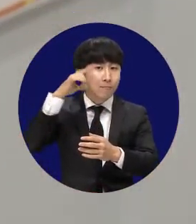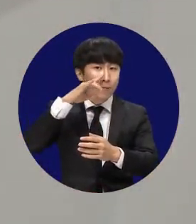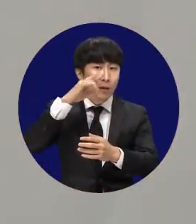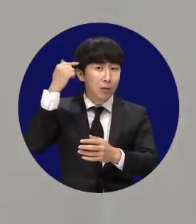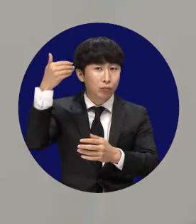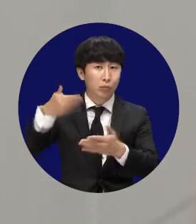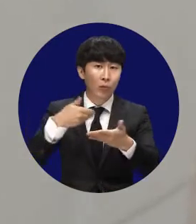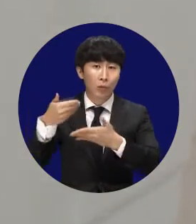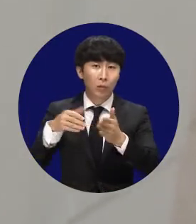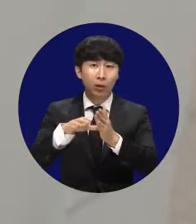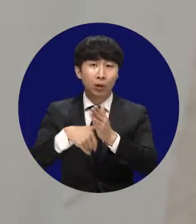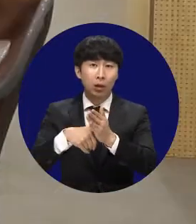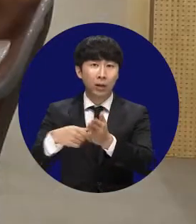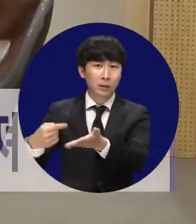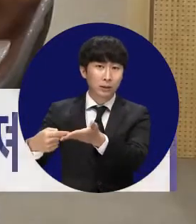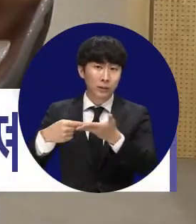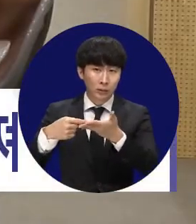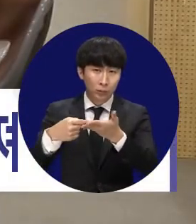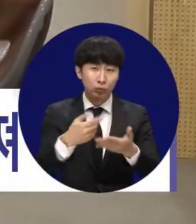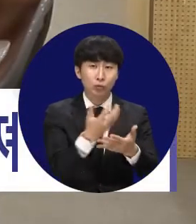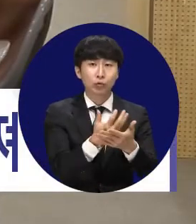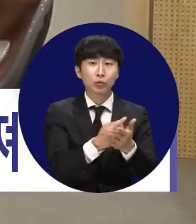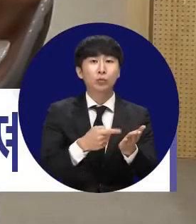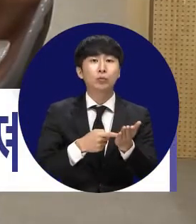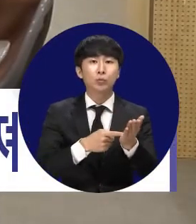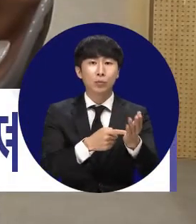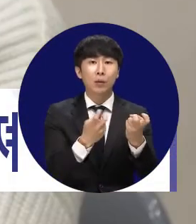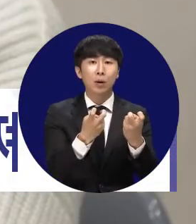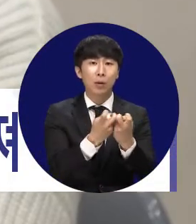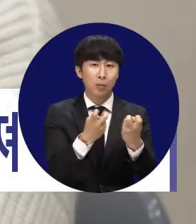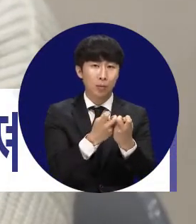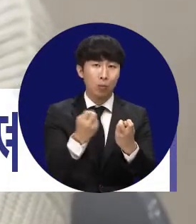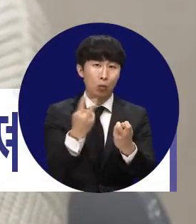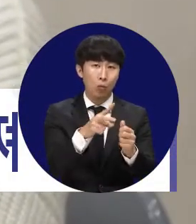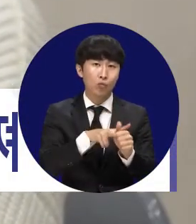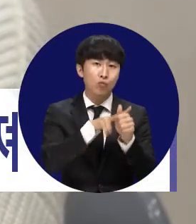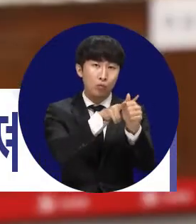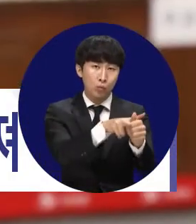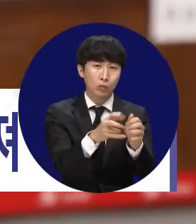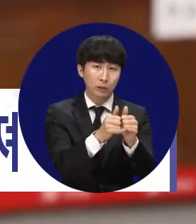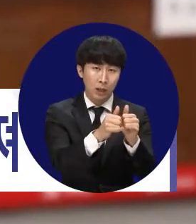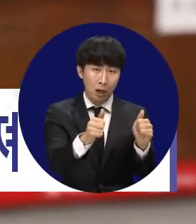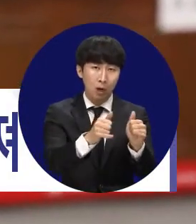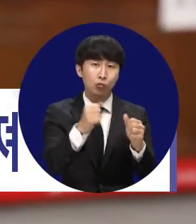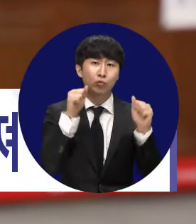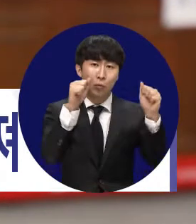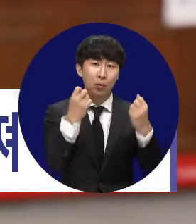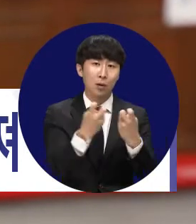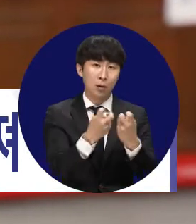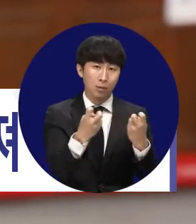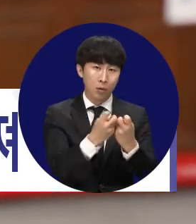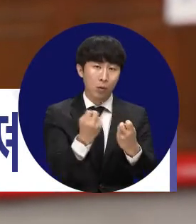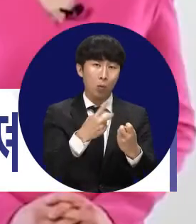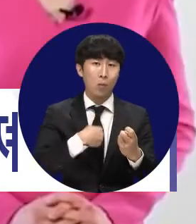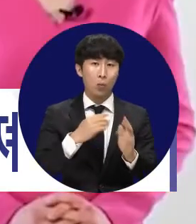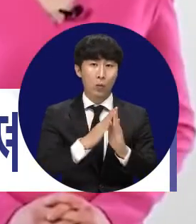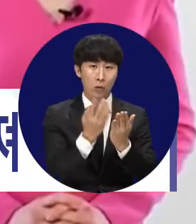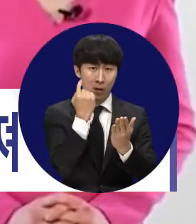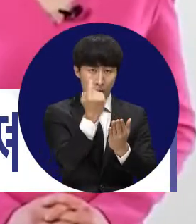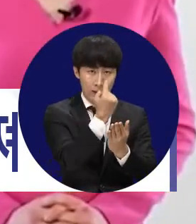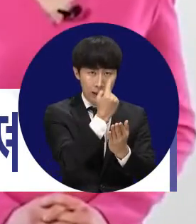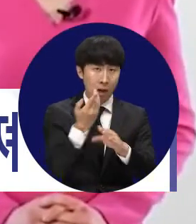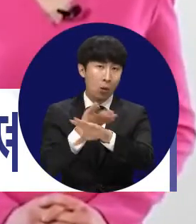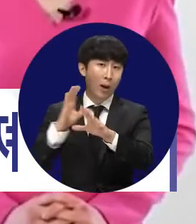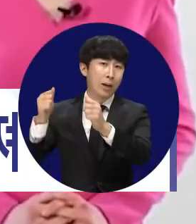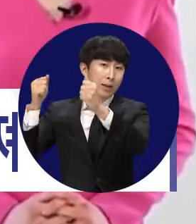신고신청서 등 문서의 접수 방법, 정당 및 후보자의 선거운동 방법, 투표소에서의 선거인 본인 확인, 해외 거주